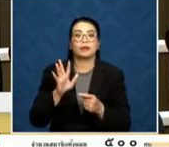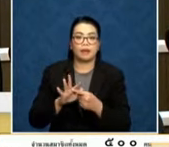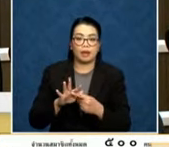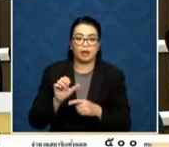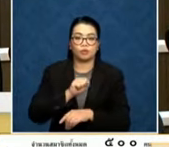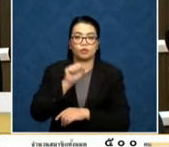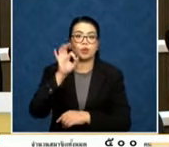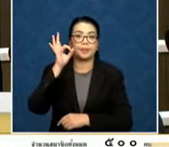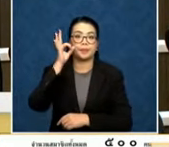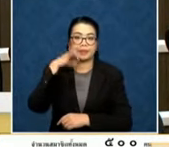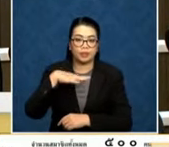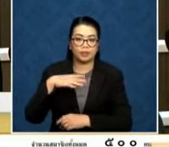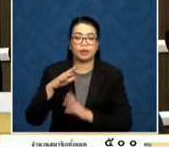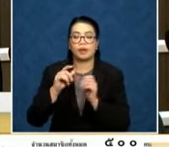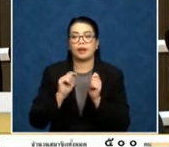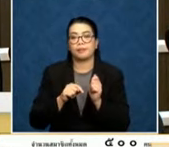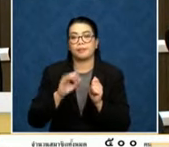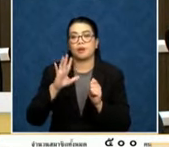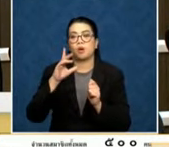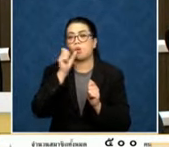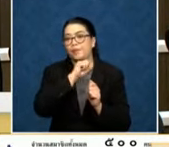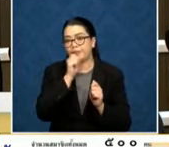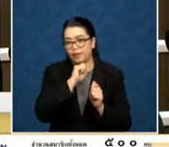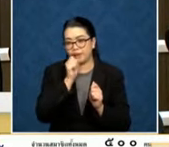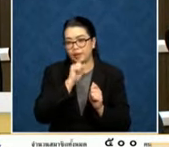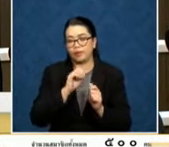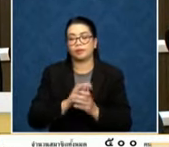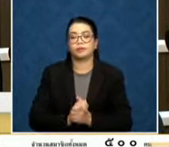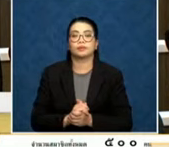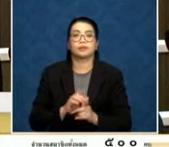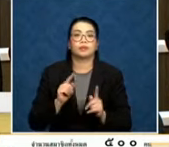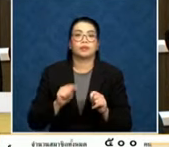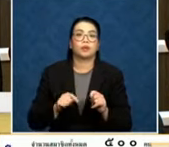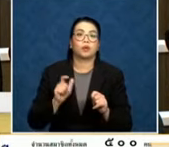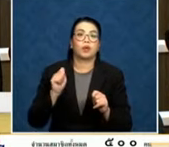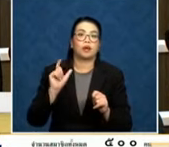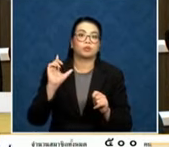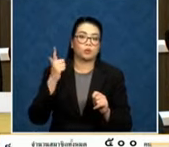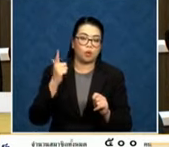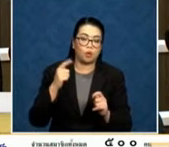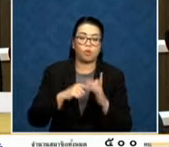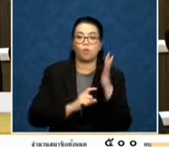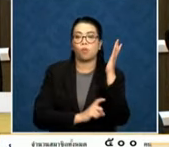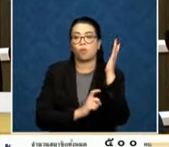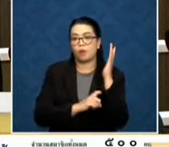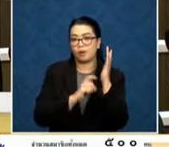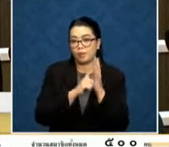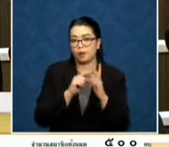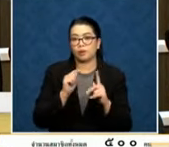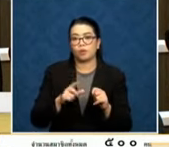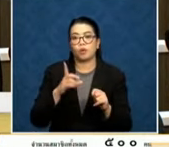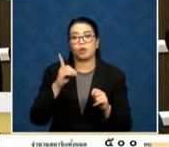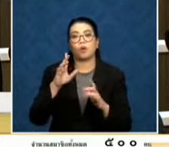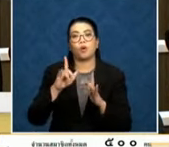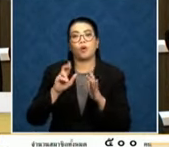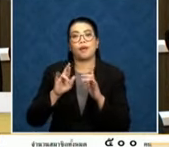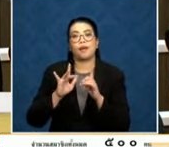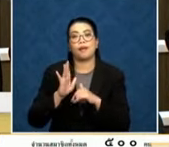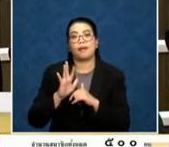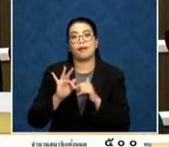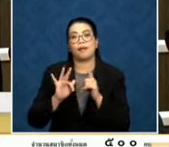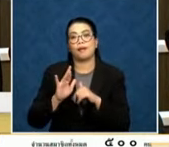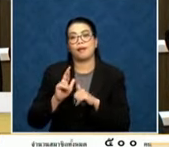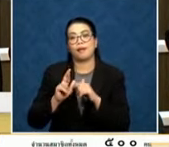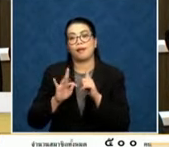อำเภอวัดเพลงอำเภอเมือง 4ตำบลตำบลอ่างทองตำบลห้วยไผ่ตำบลดอนแร่และตำบลน้ำพุ